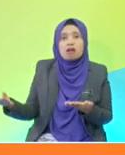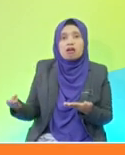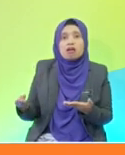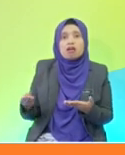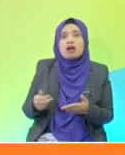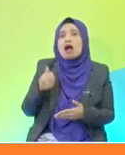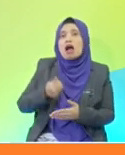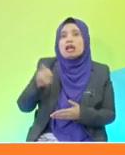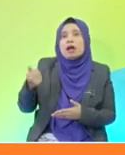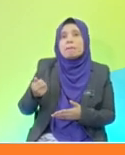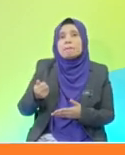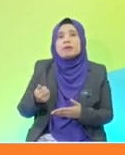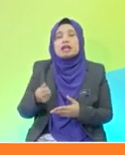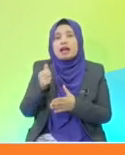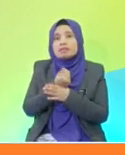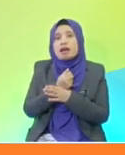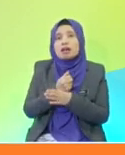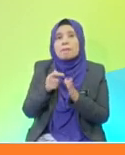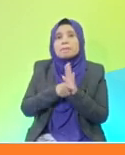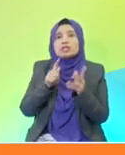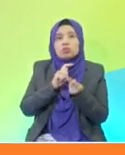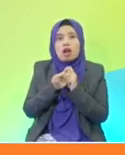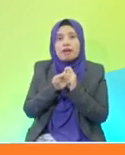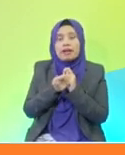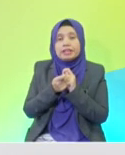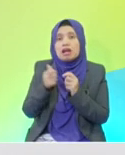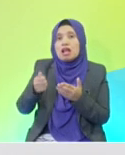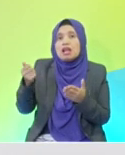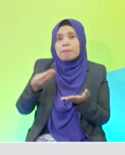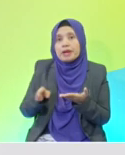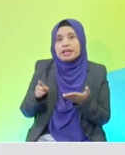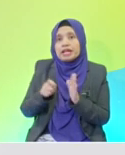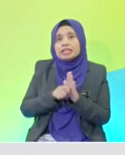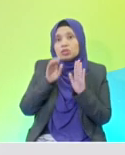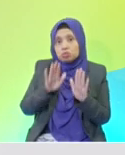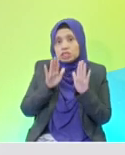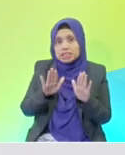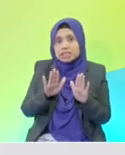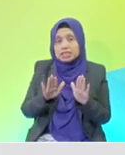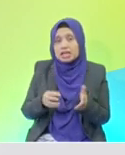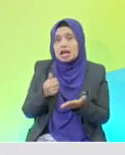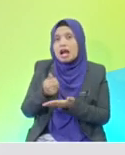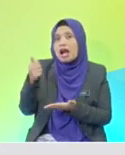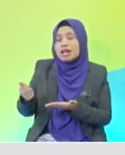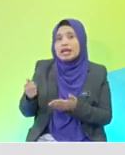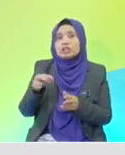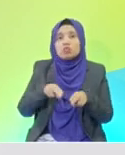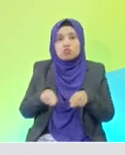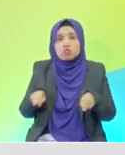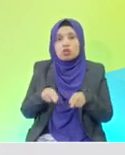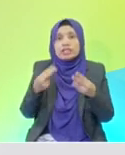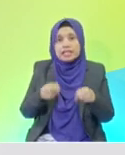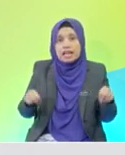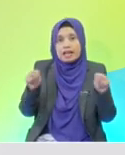perantaraan pertukaran yang kedua ala bayaran tertunda yang ketiga adalah alat ukuran nilai